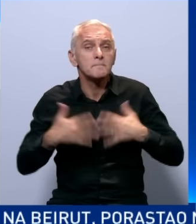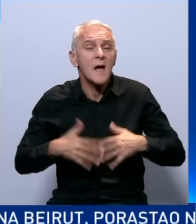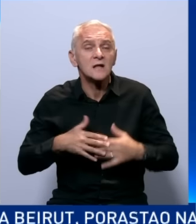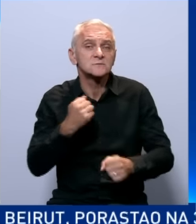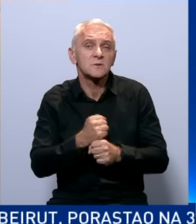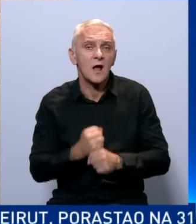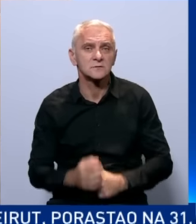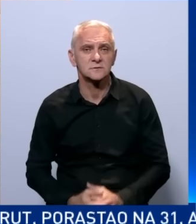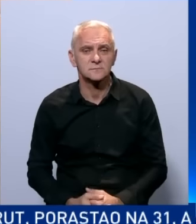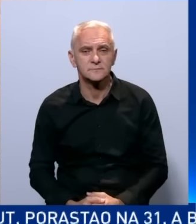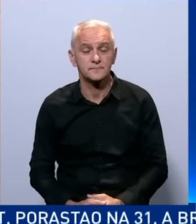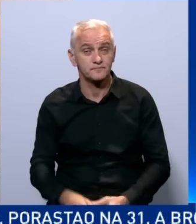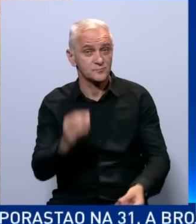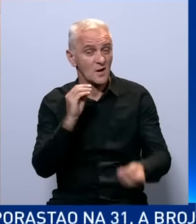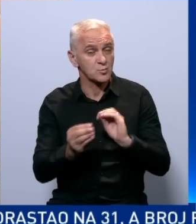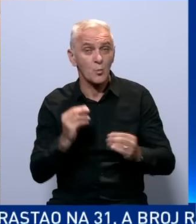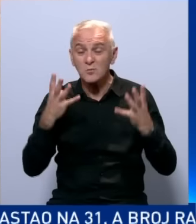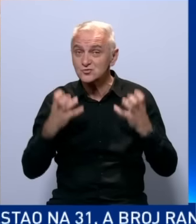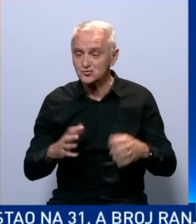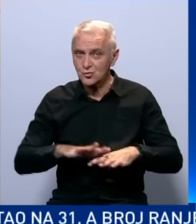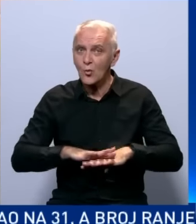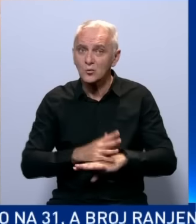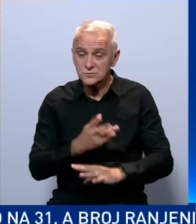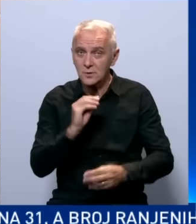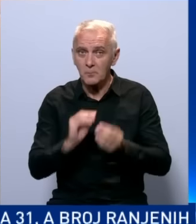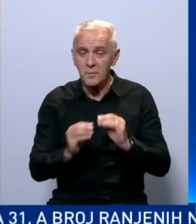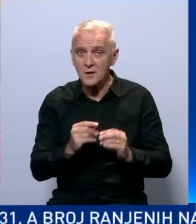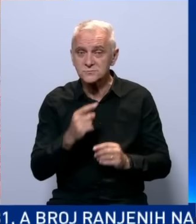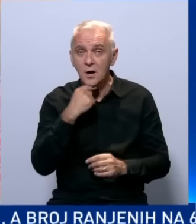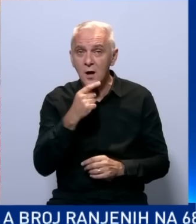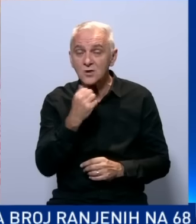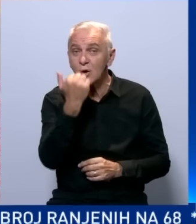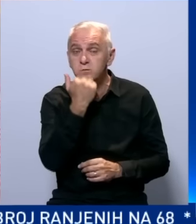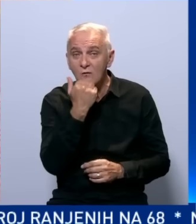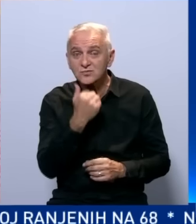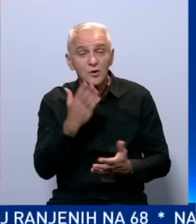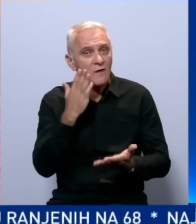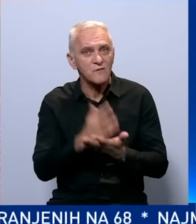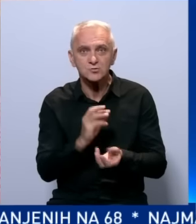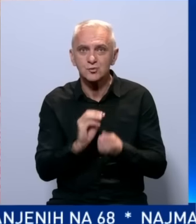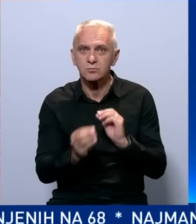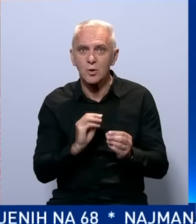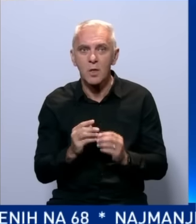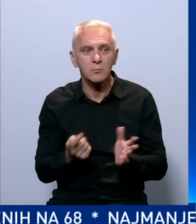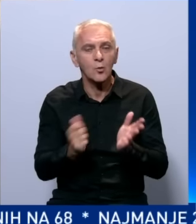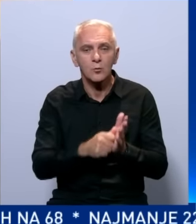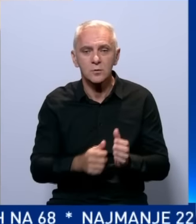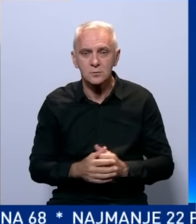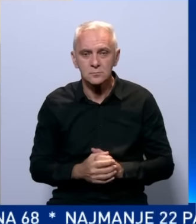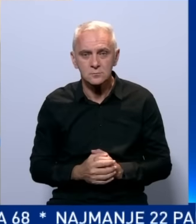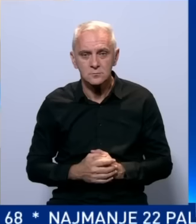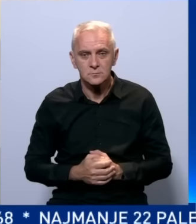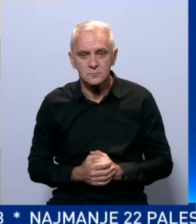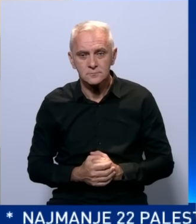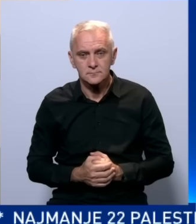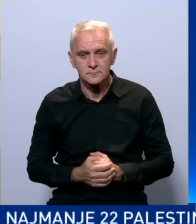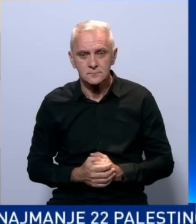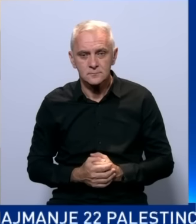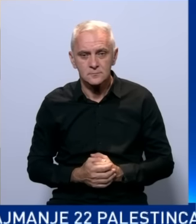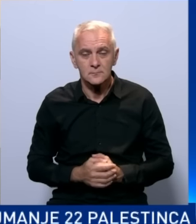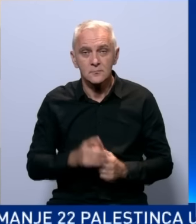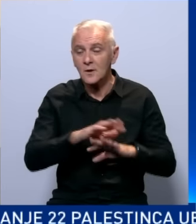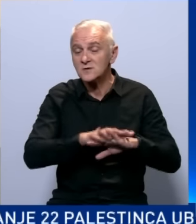reagovati na sve to. Problem sa sušom već se osjeti na pijacama, gdje kažu da je povrće već problematično nabaviti. Je učinila. Sa